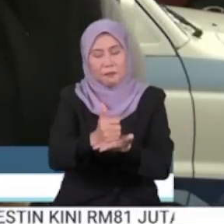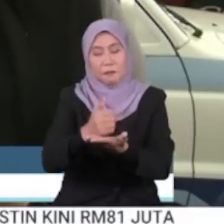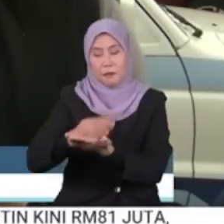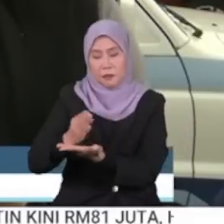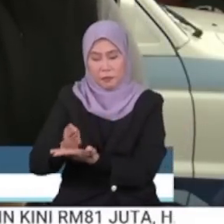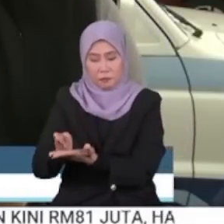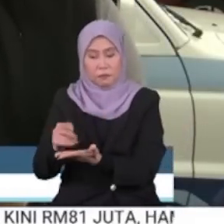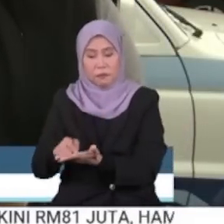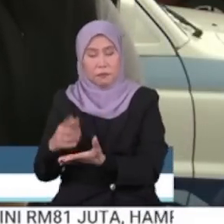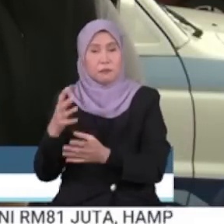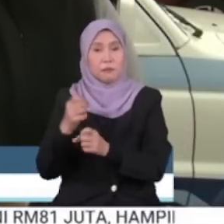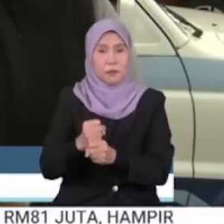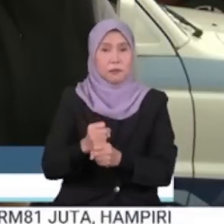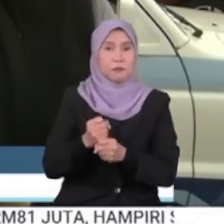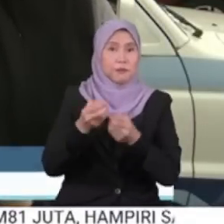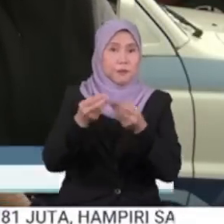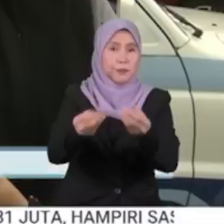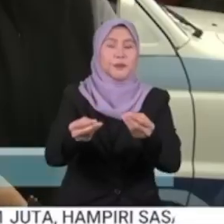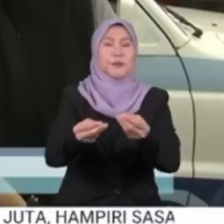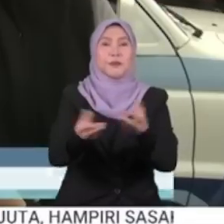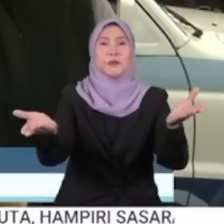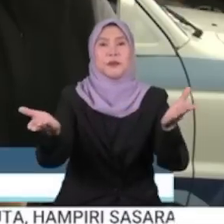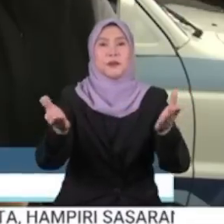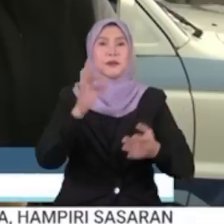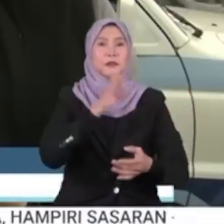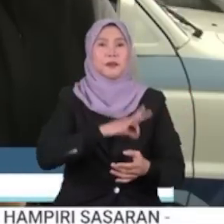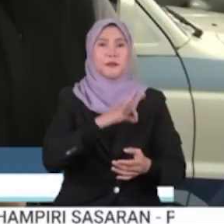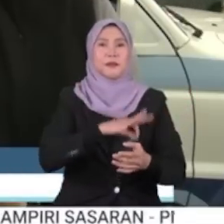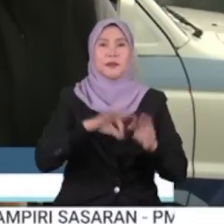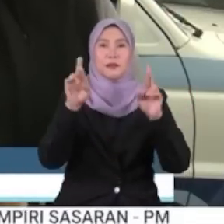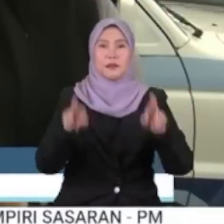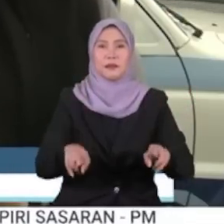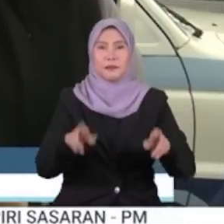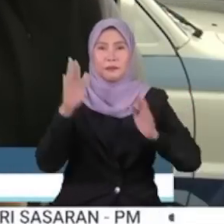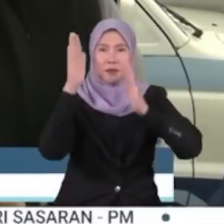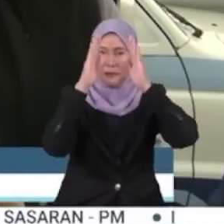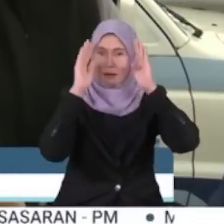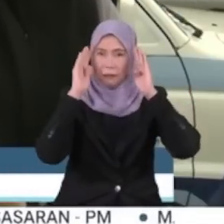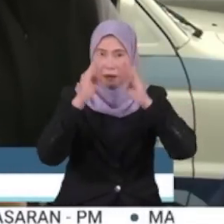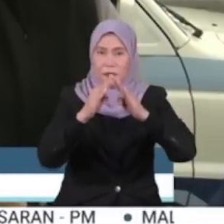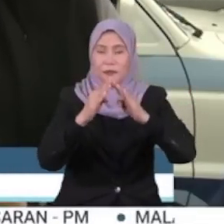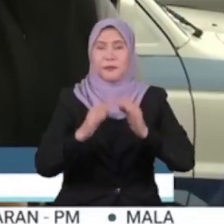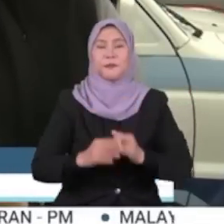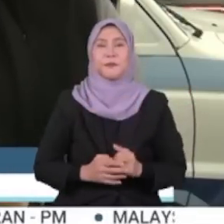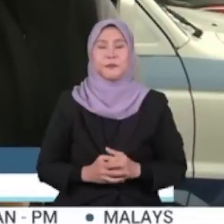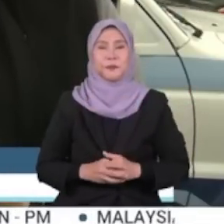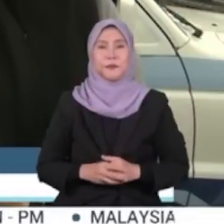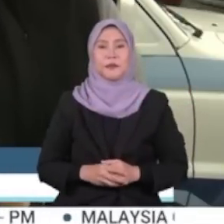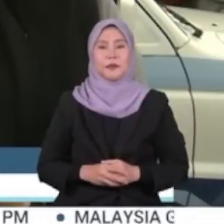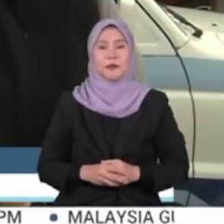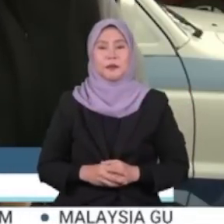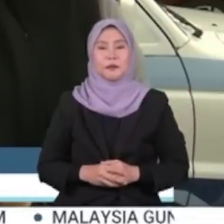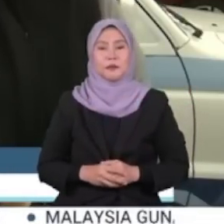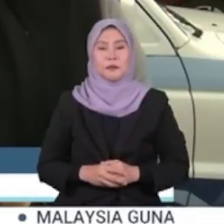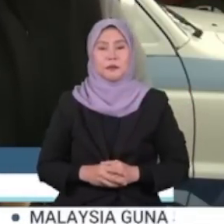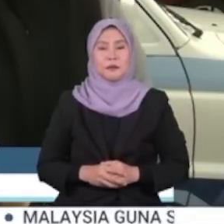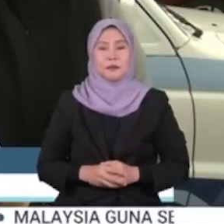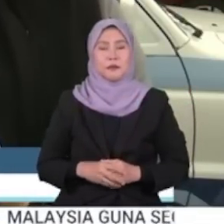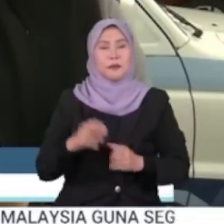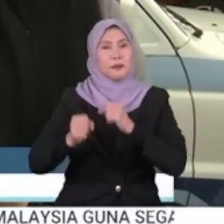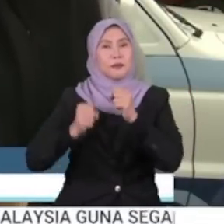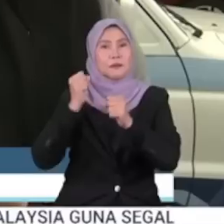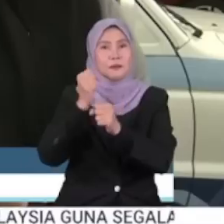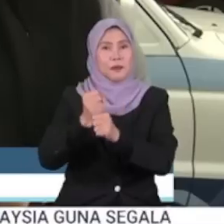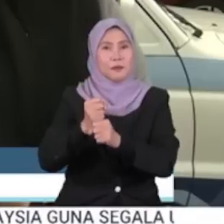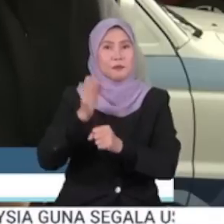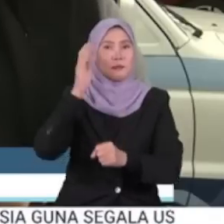dibentang dan bakal didapati oleh rakyat keseluruhannya terutama daripada negeri Pahang inilah. Dan juga di samping itu, untuk tahun